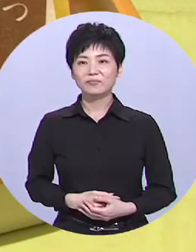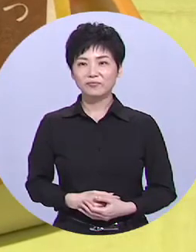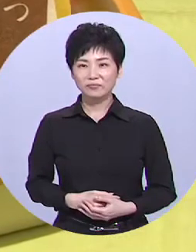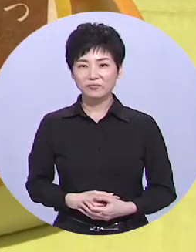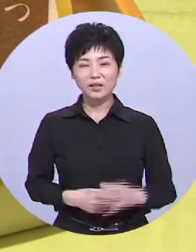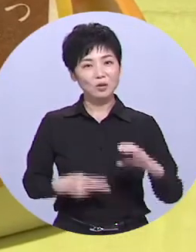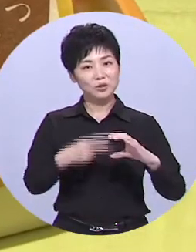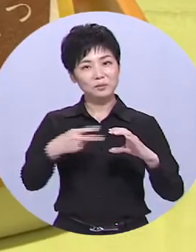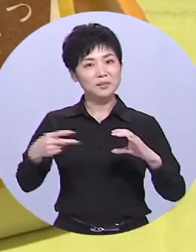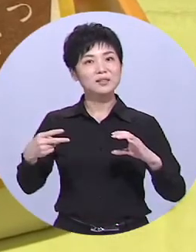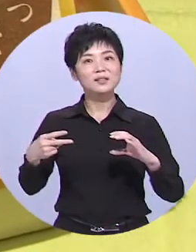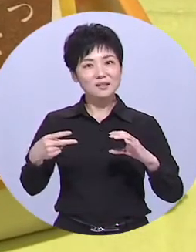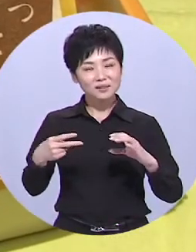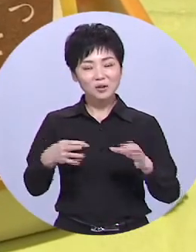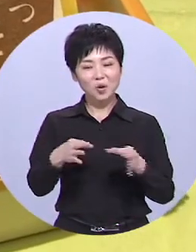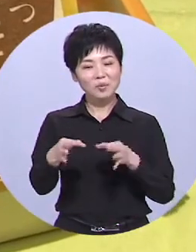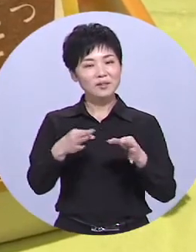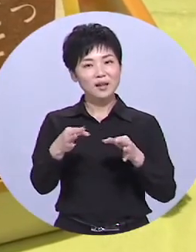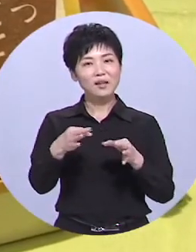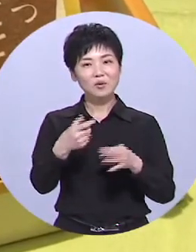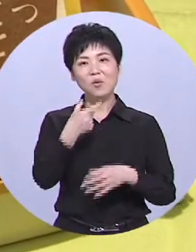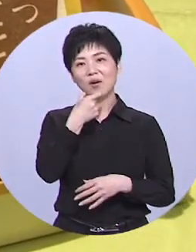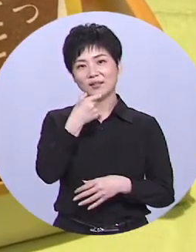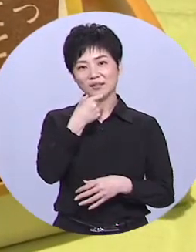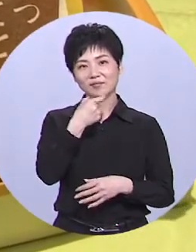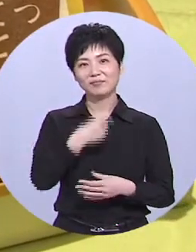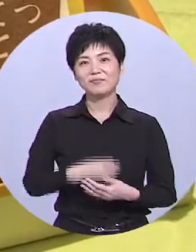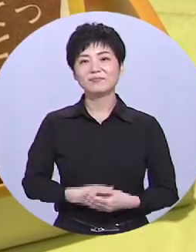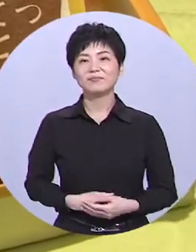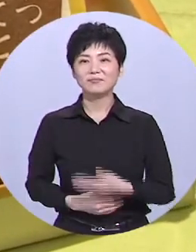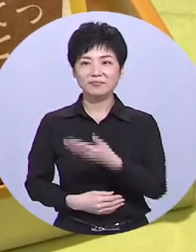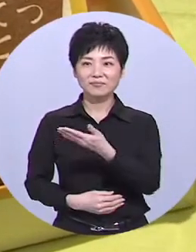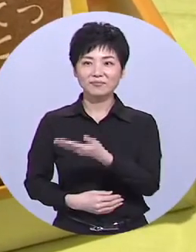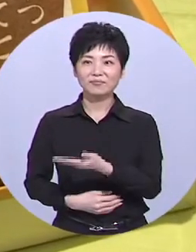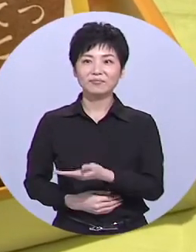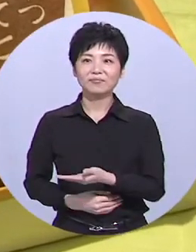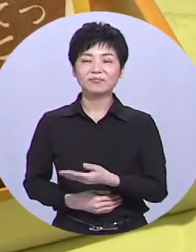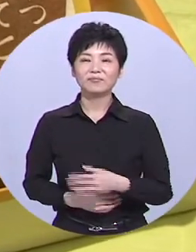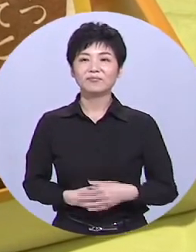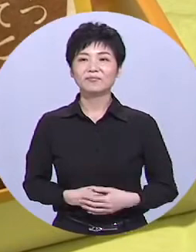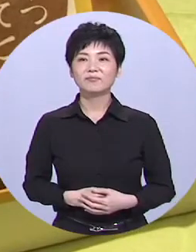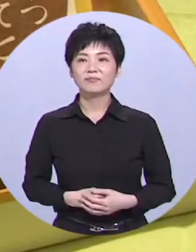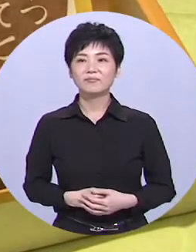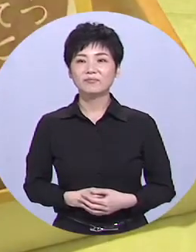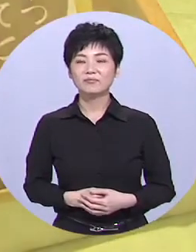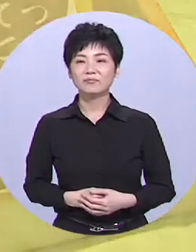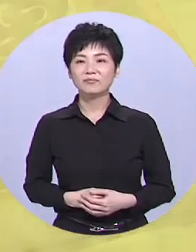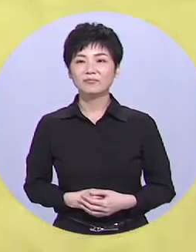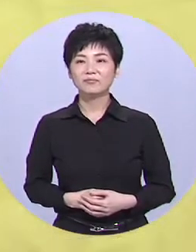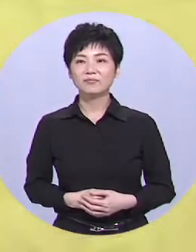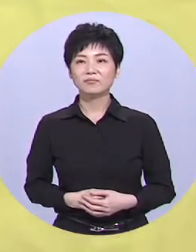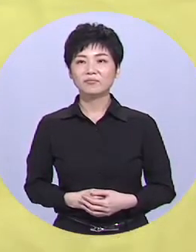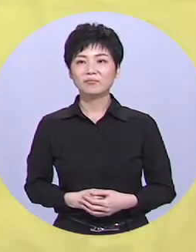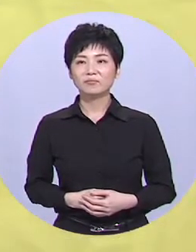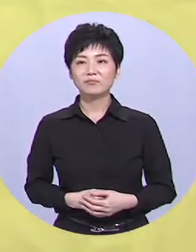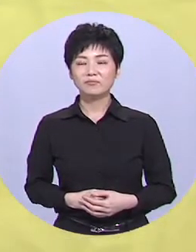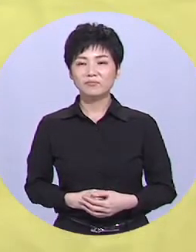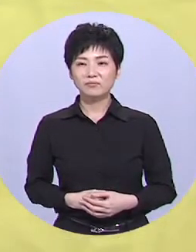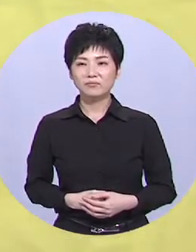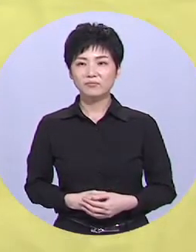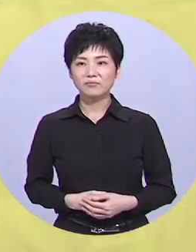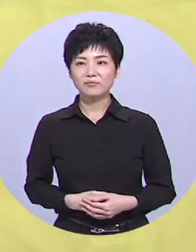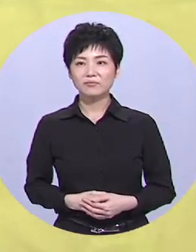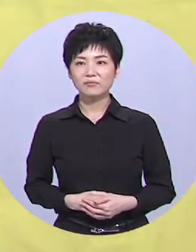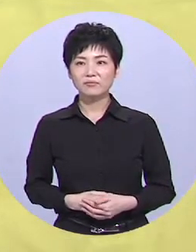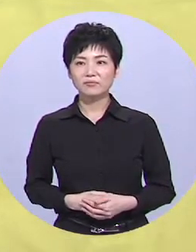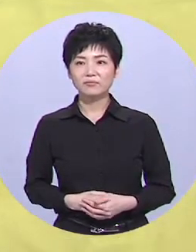富士見野市の洋菓子店パティスリードゥスイーツの川越芋のほっこり感と素材の良さを最大限に引き出した富